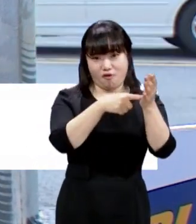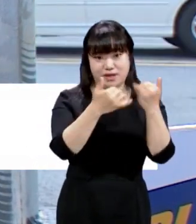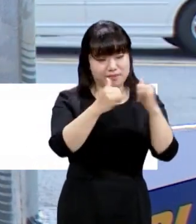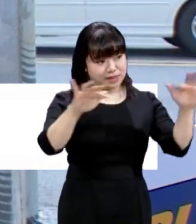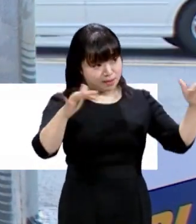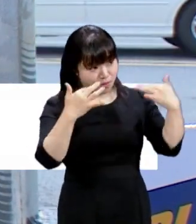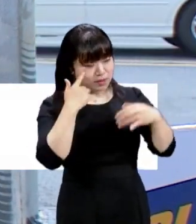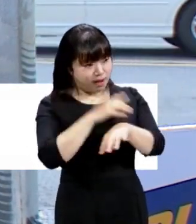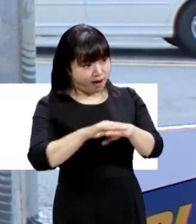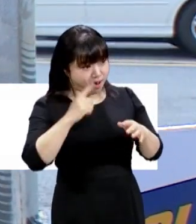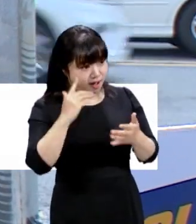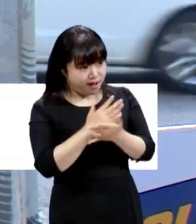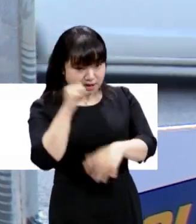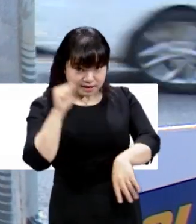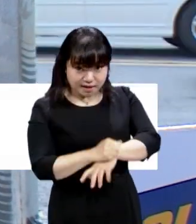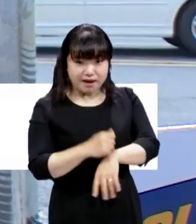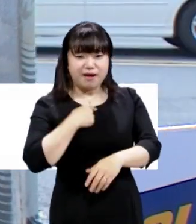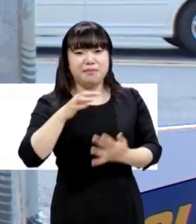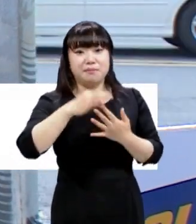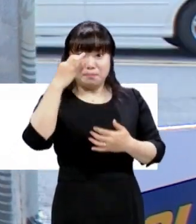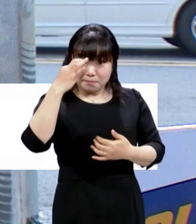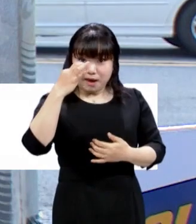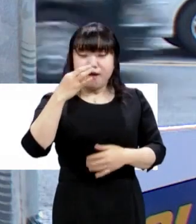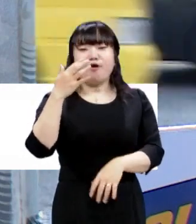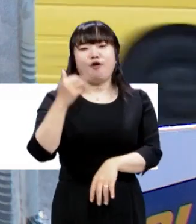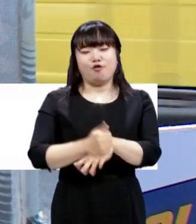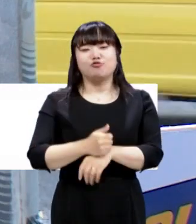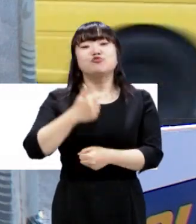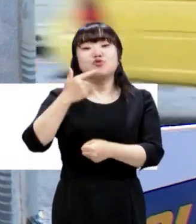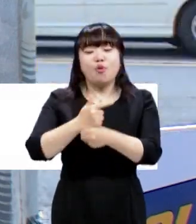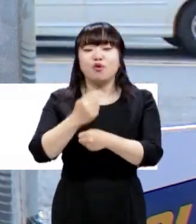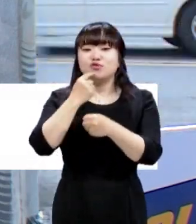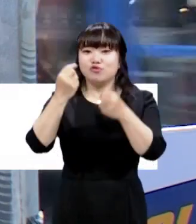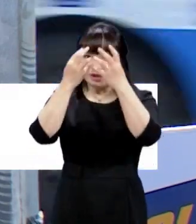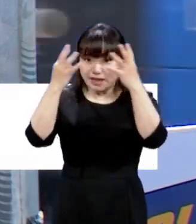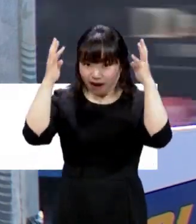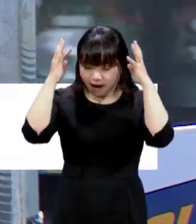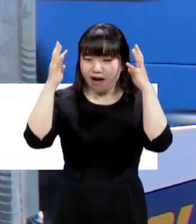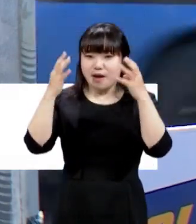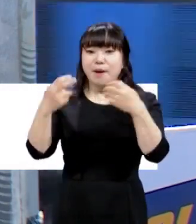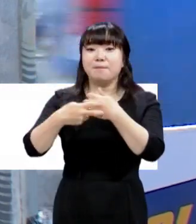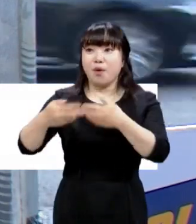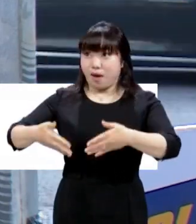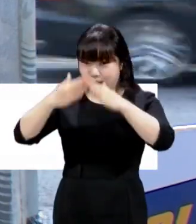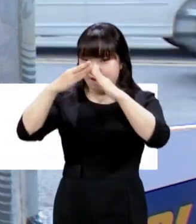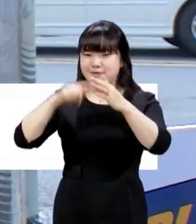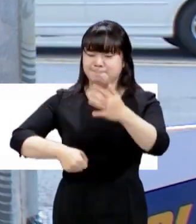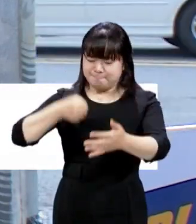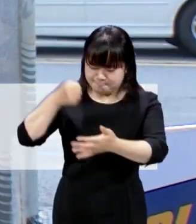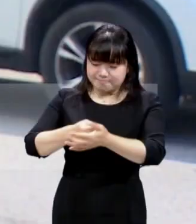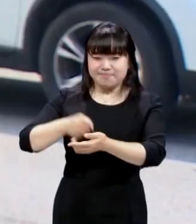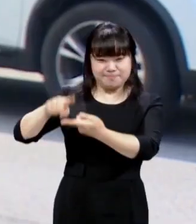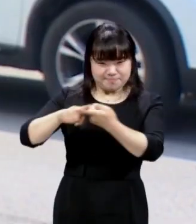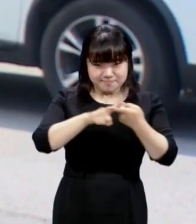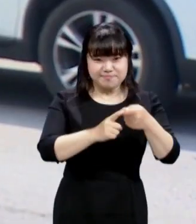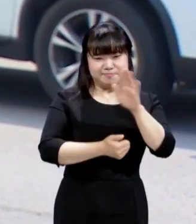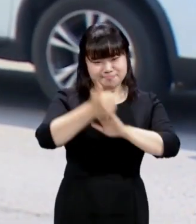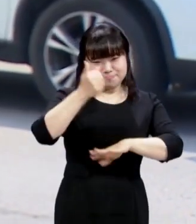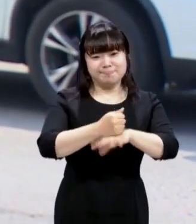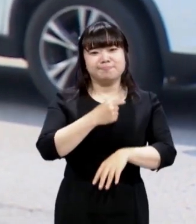잘 판단해서 저를 선택해 주신 다면 놓은 성대 병원 건립을 확실하게 책임지도록 하겠습니다